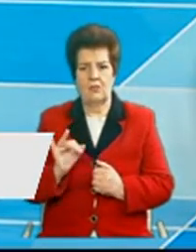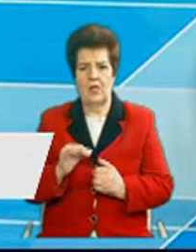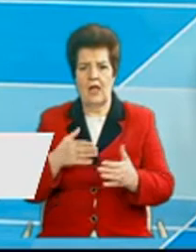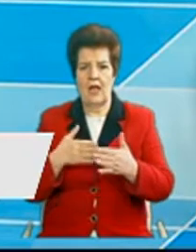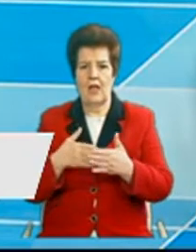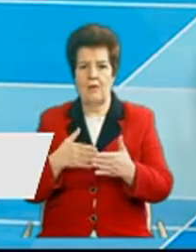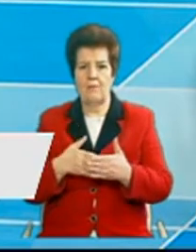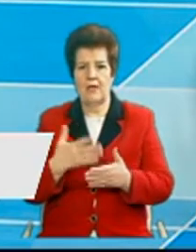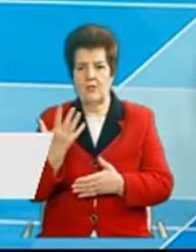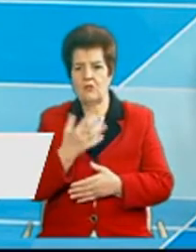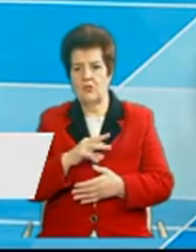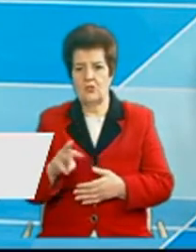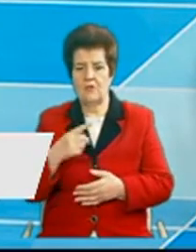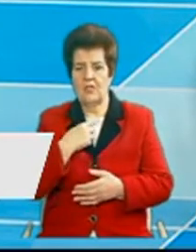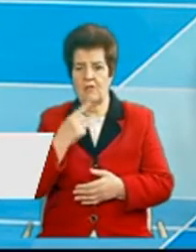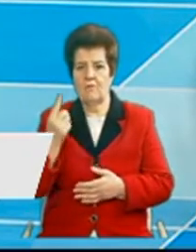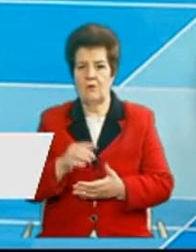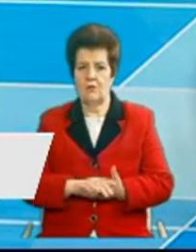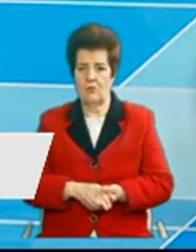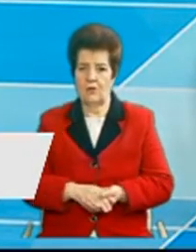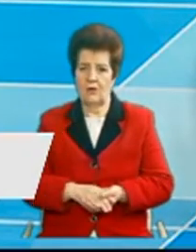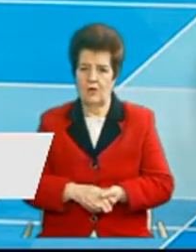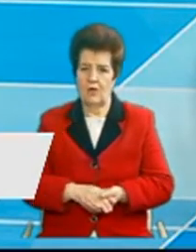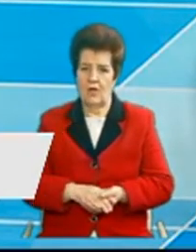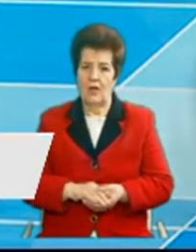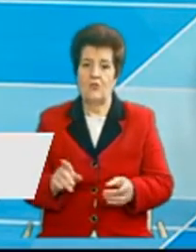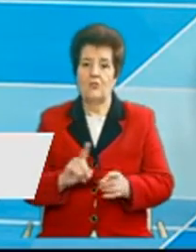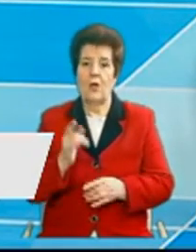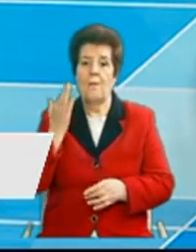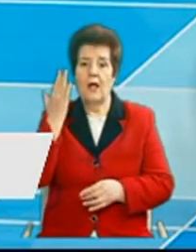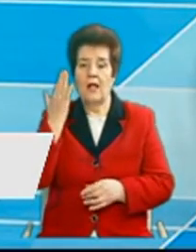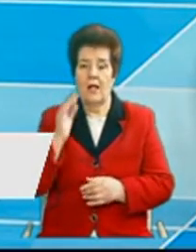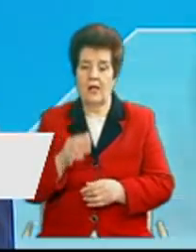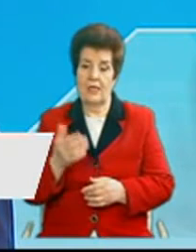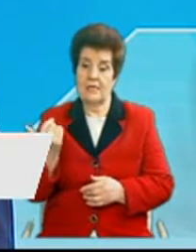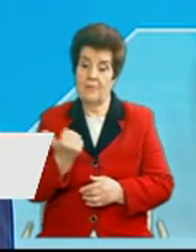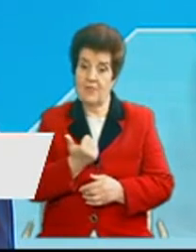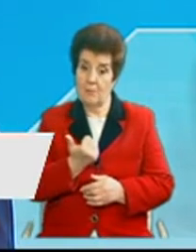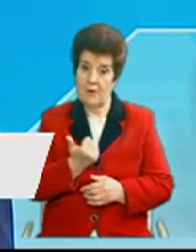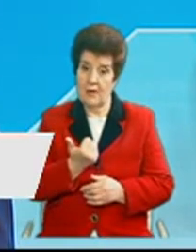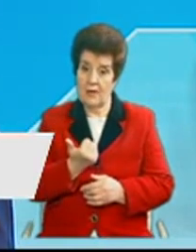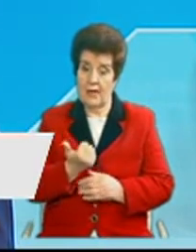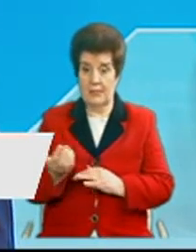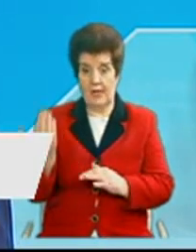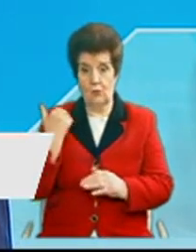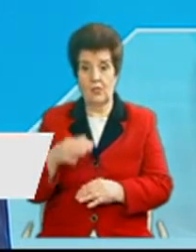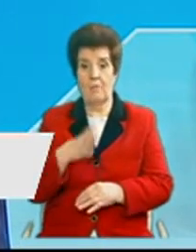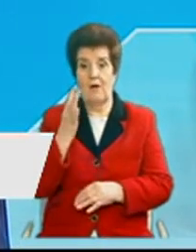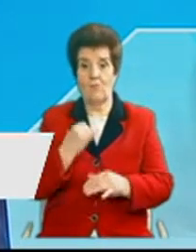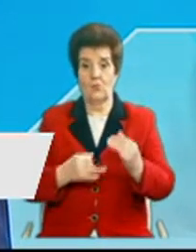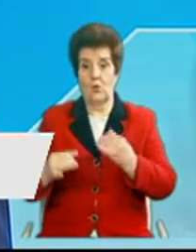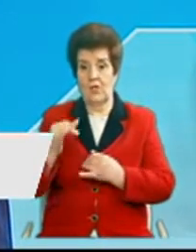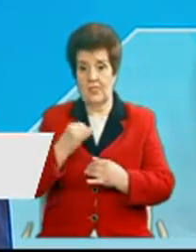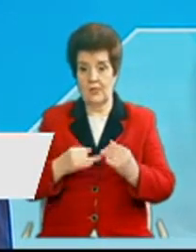de 5.000 de voturi maxim pentru o secție. Ce părere aveți? Săptămâna trecută eu am avut o